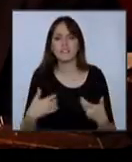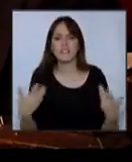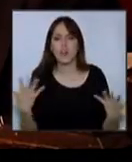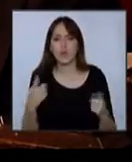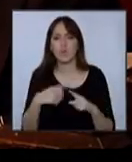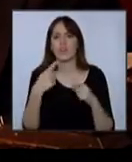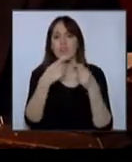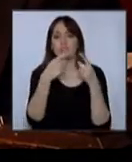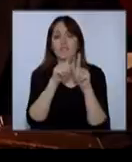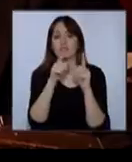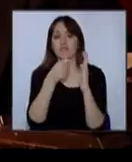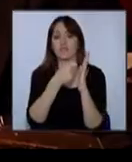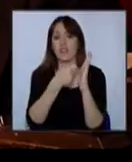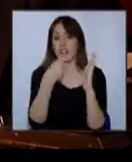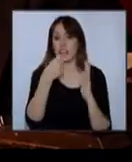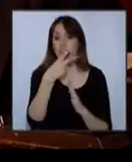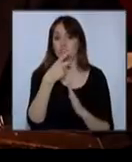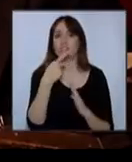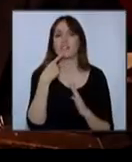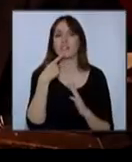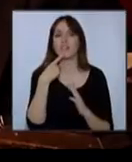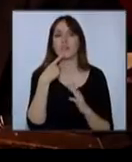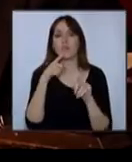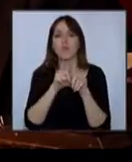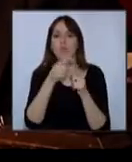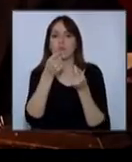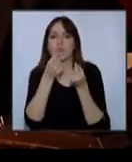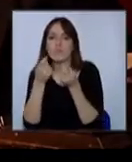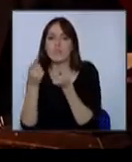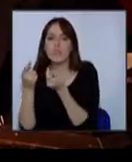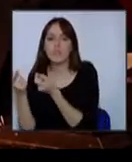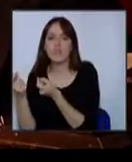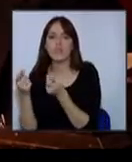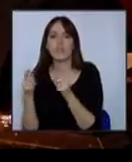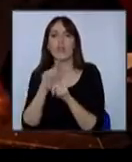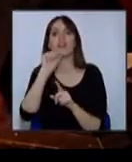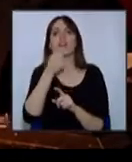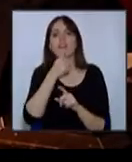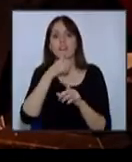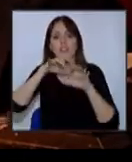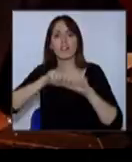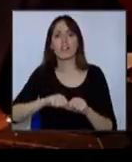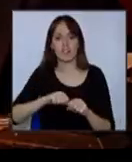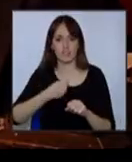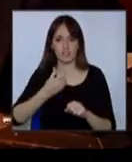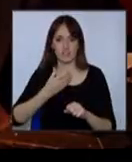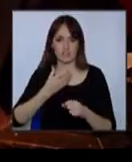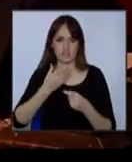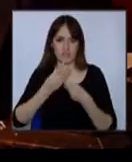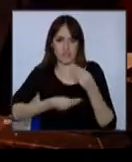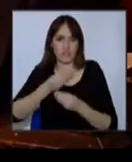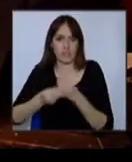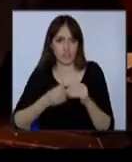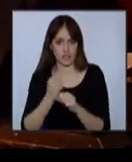la comissió informativa no va quedar del tot clar quines són les incompatibilitats que poden ocupar aquests càrrecs. Pel de més, ho trobem bé i, per